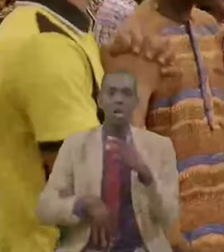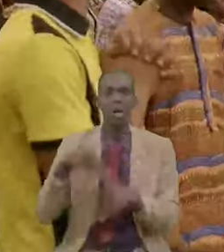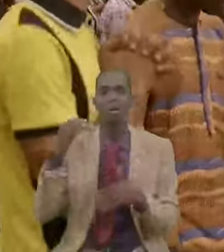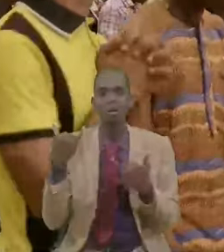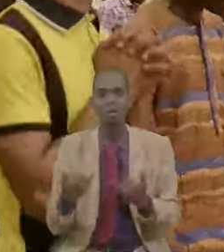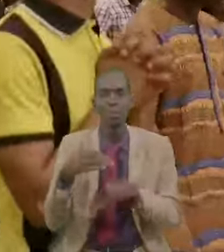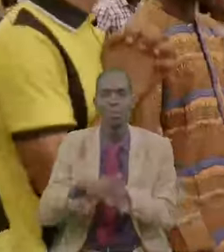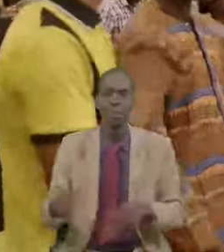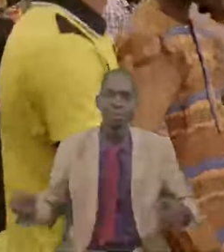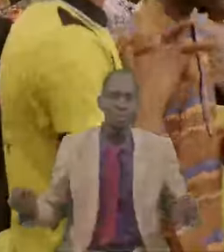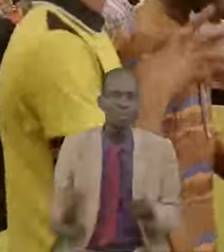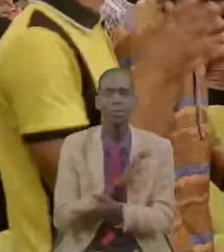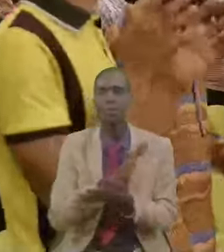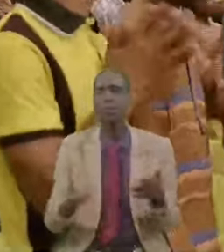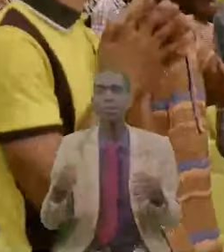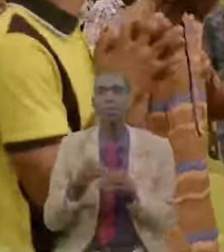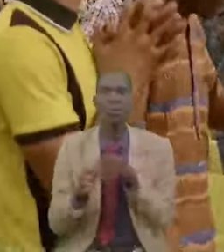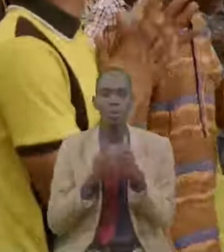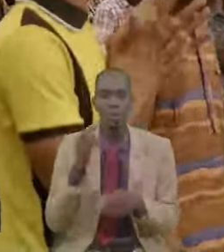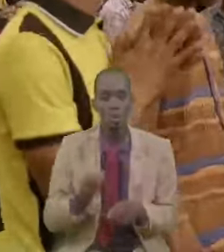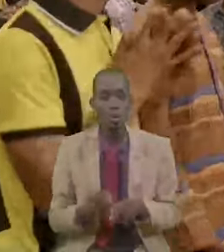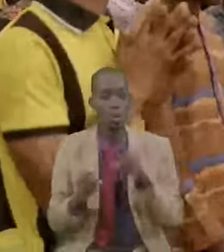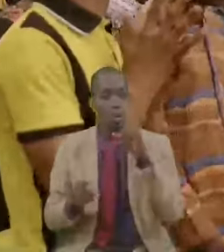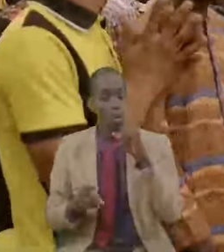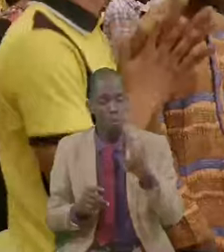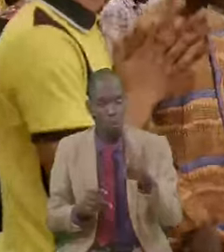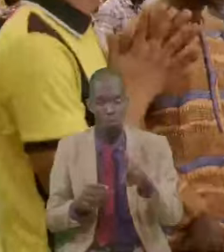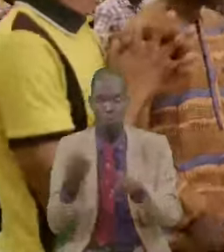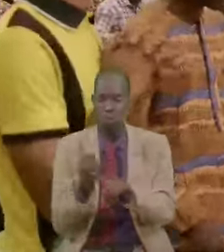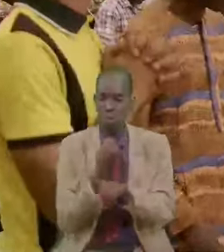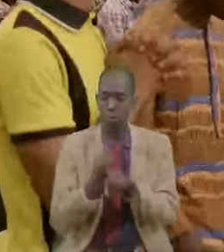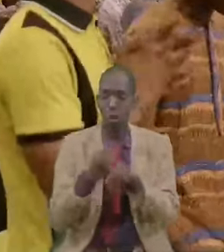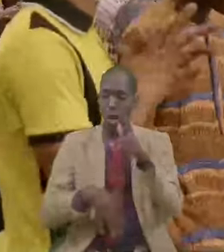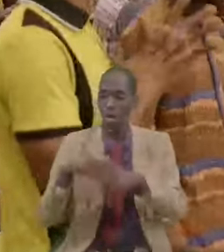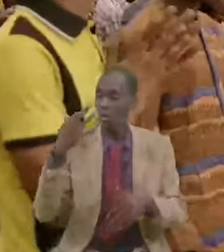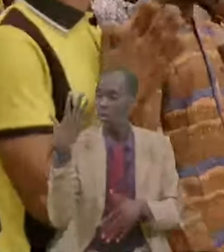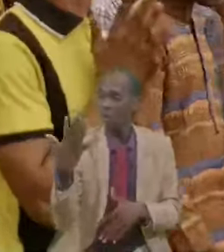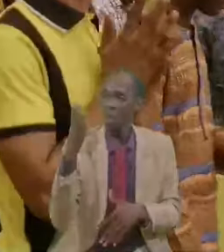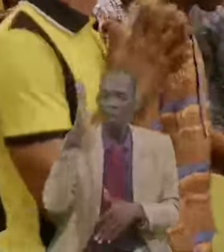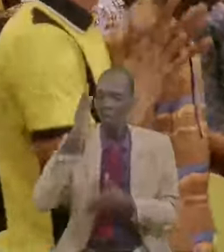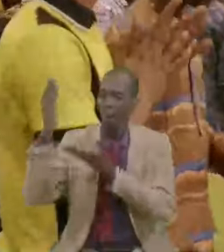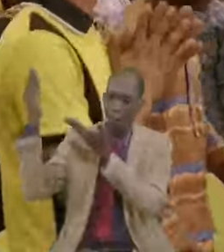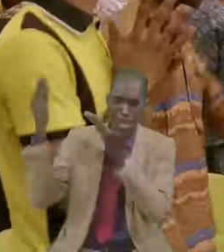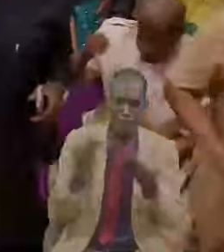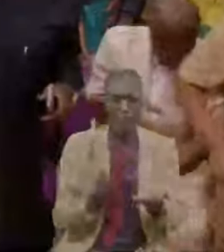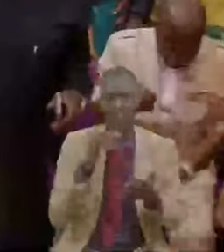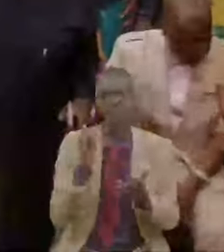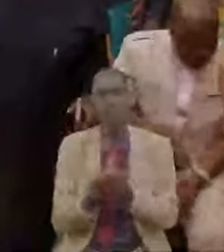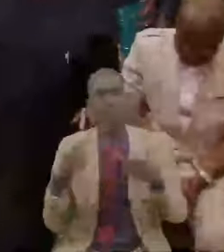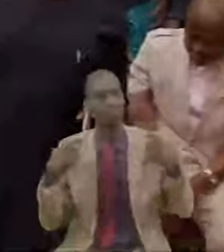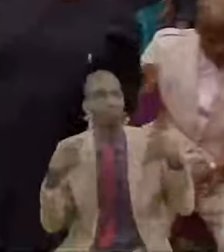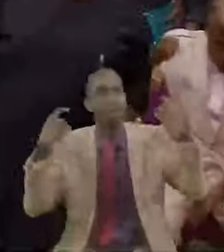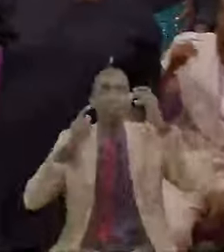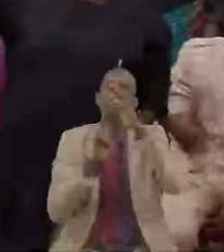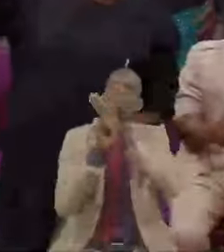anéanti. C'est détruit. Une pierre des cinq va terrasser Goliath ce soir.